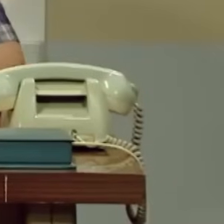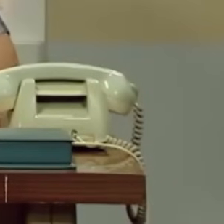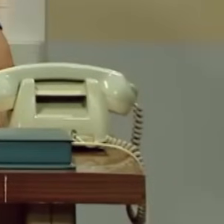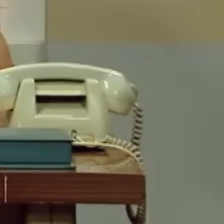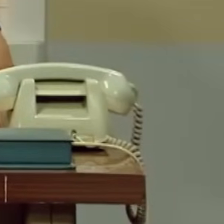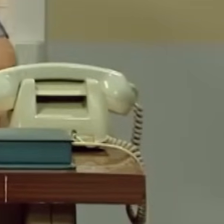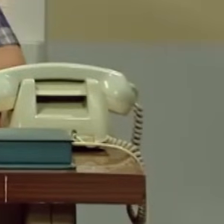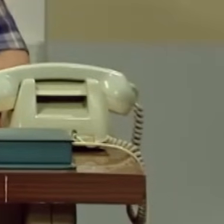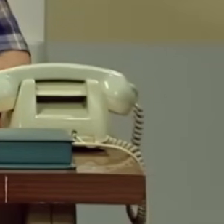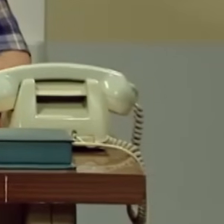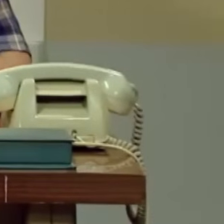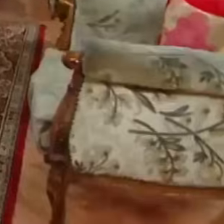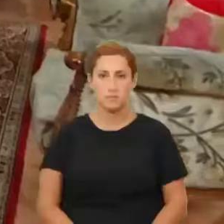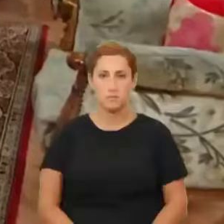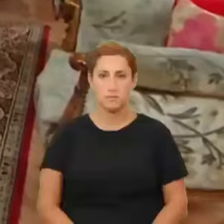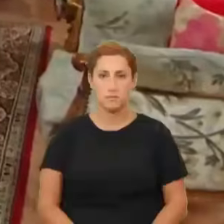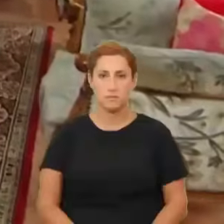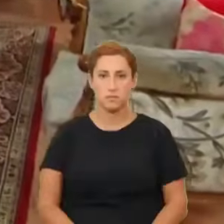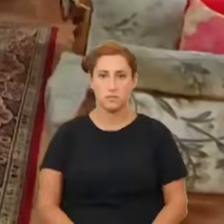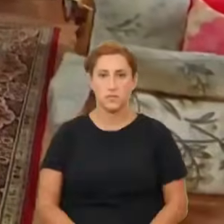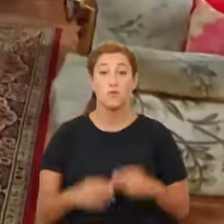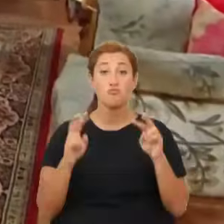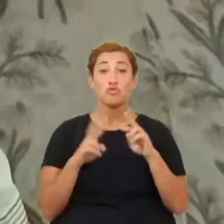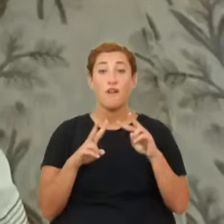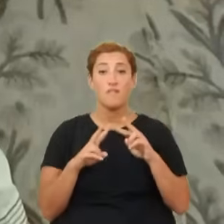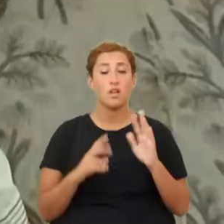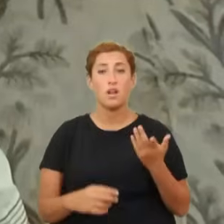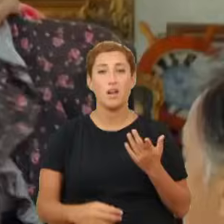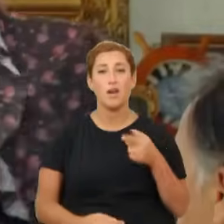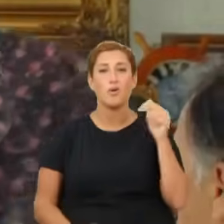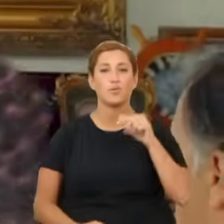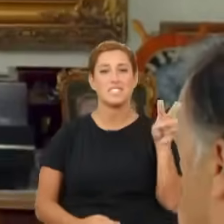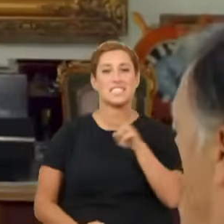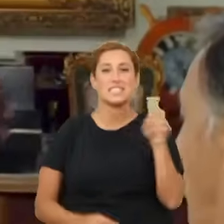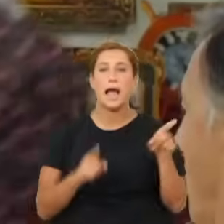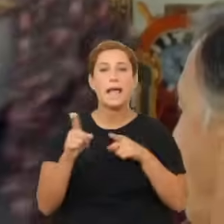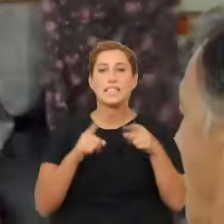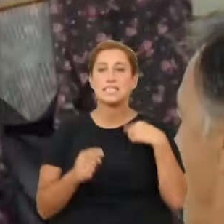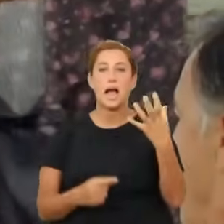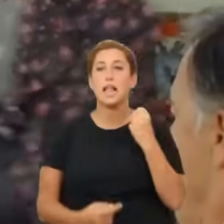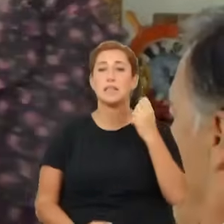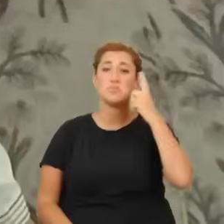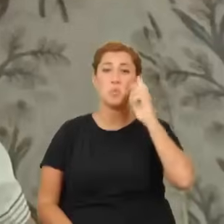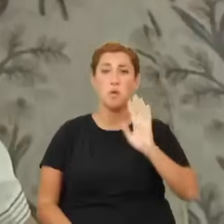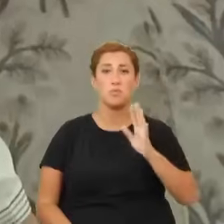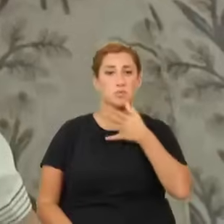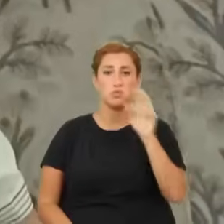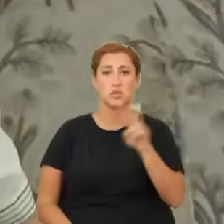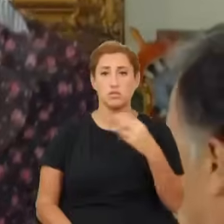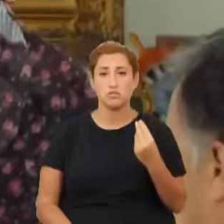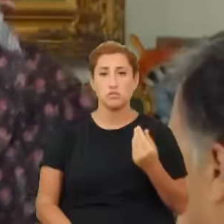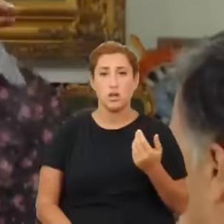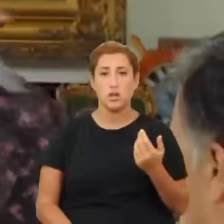bakıldı. Necla askıda iki bluzla salona geldi. Bu ikisinden hangisini alayım diyorum ama... Bilmem ikisi de